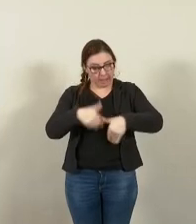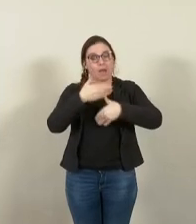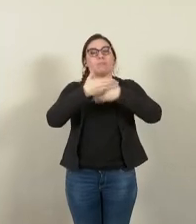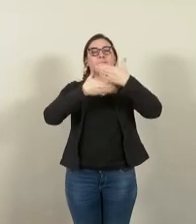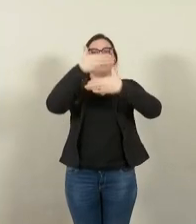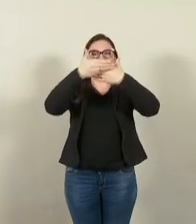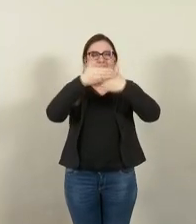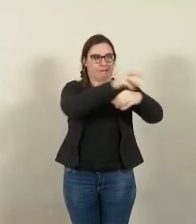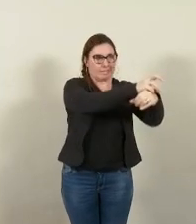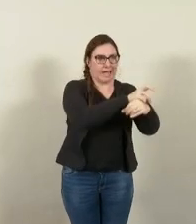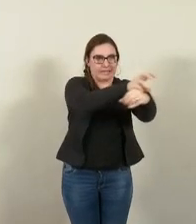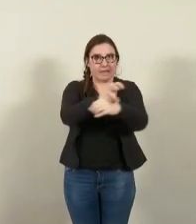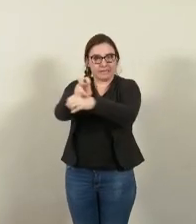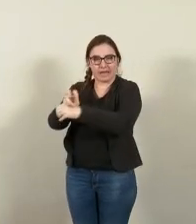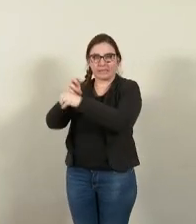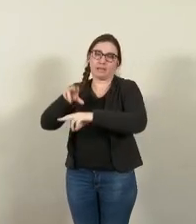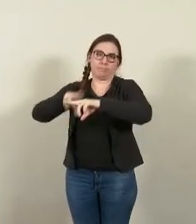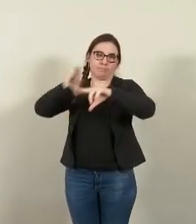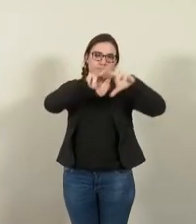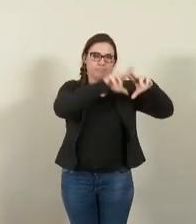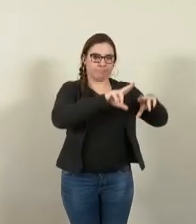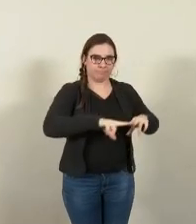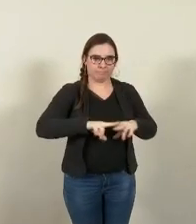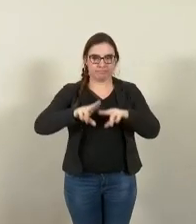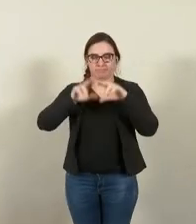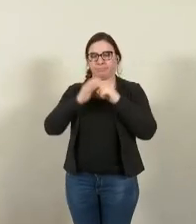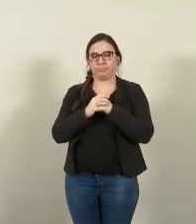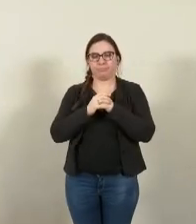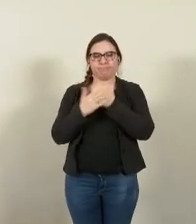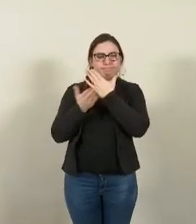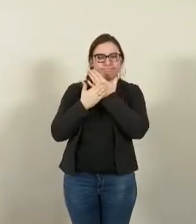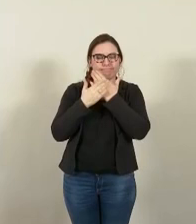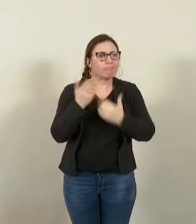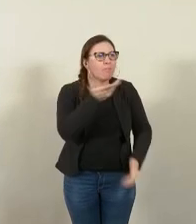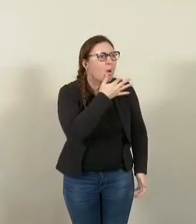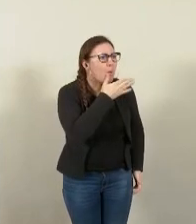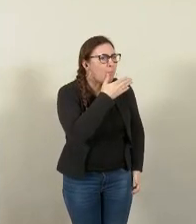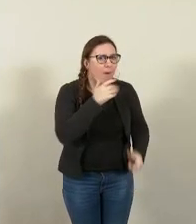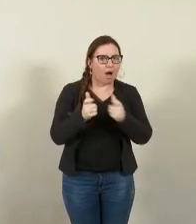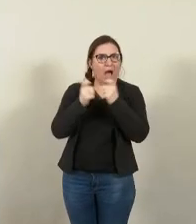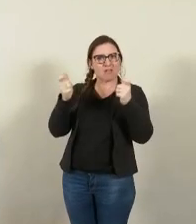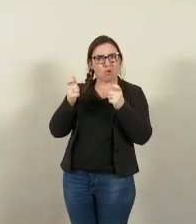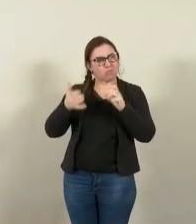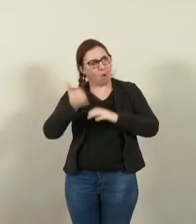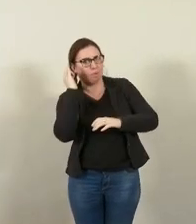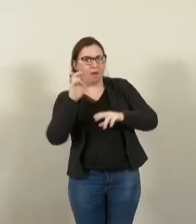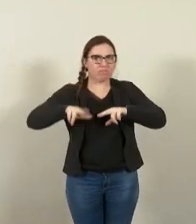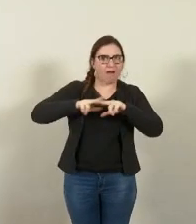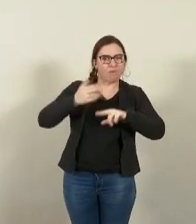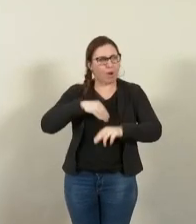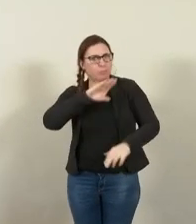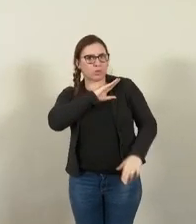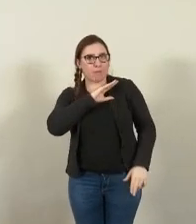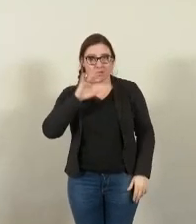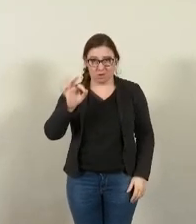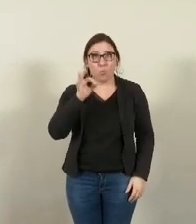autres sont conservés et vont être réhabilités on nous a bien dit qu'on arriverait pas à trouver de prometur et bien si même un qui va